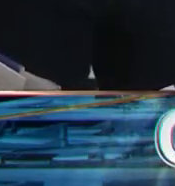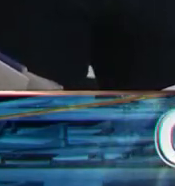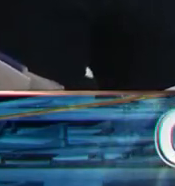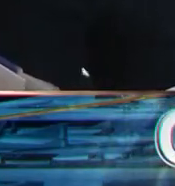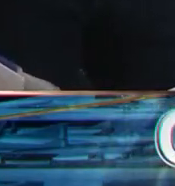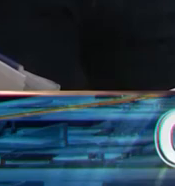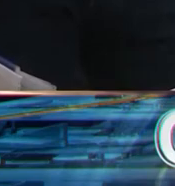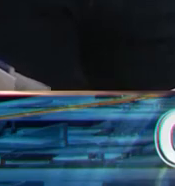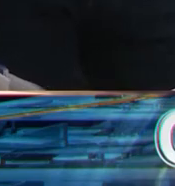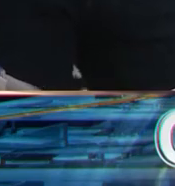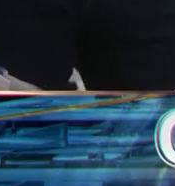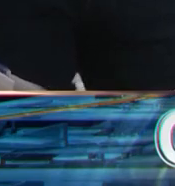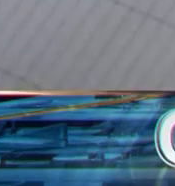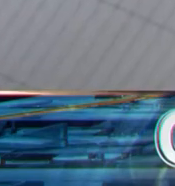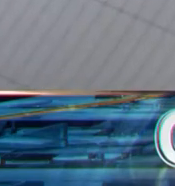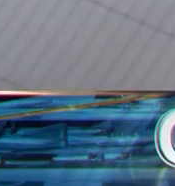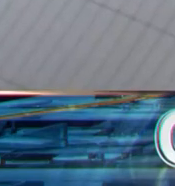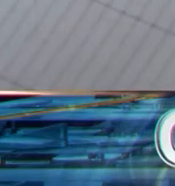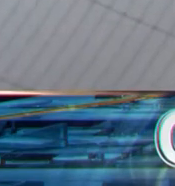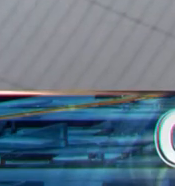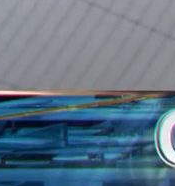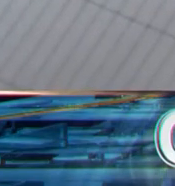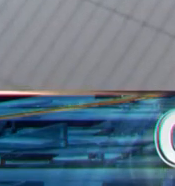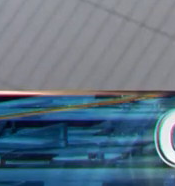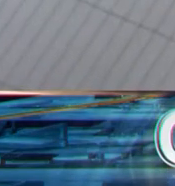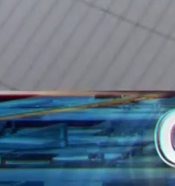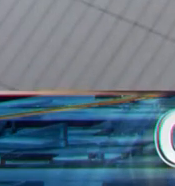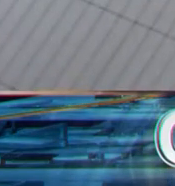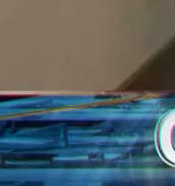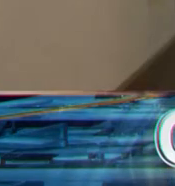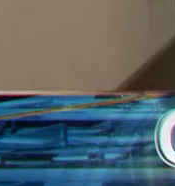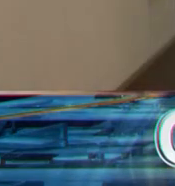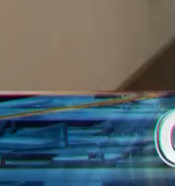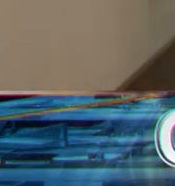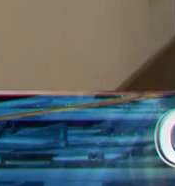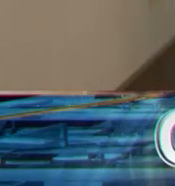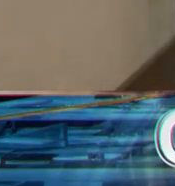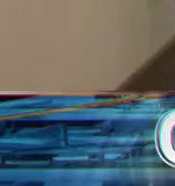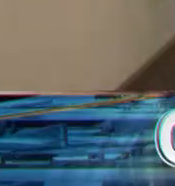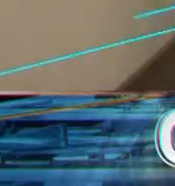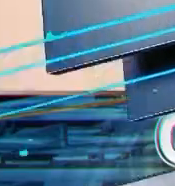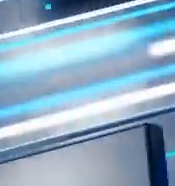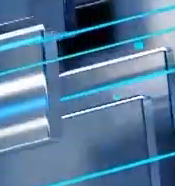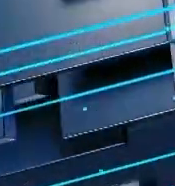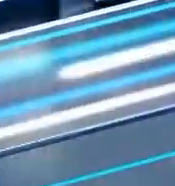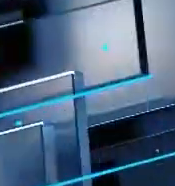событий в Кордайском районе находятся в Алматинской областной многопрофильной больнице. Каково их состояние?